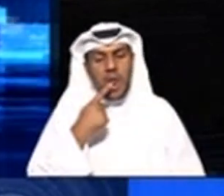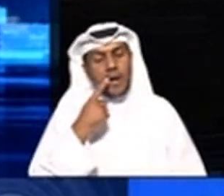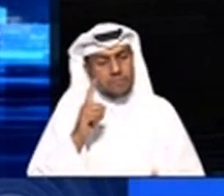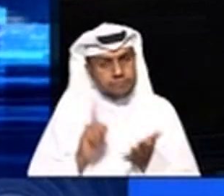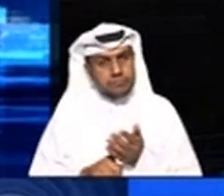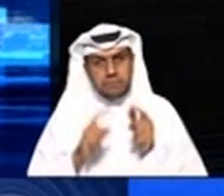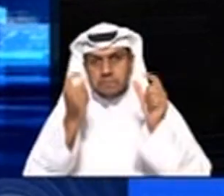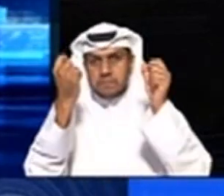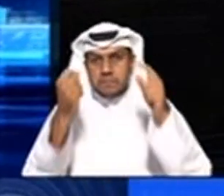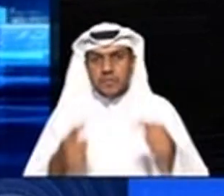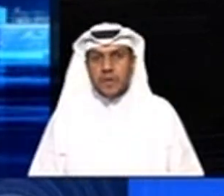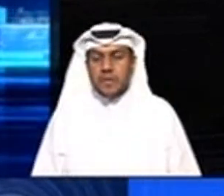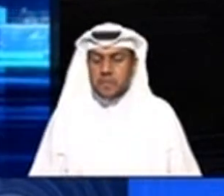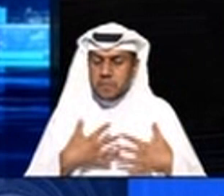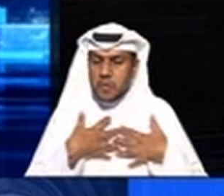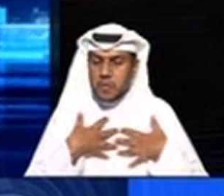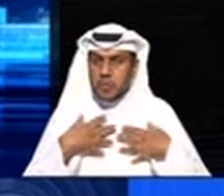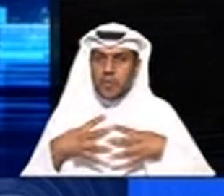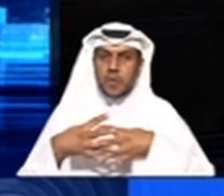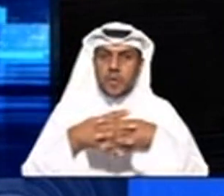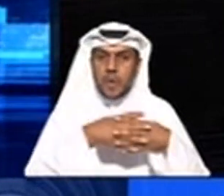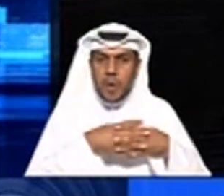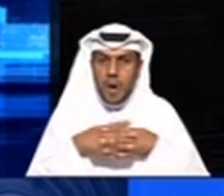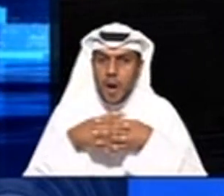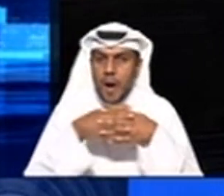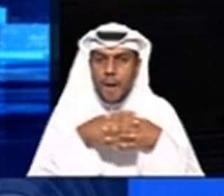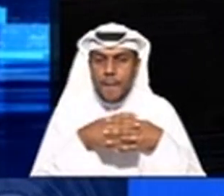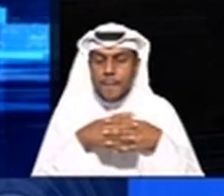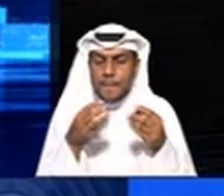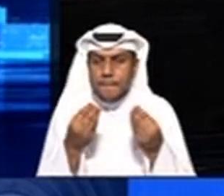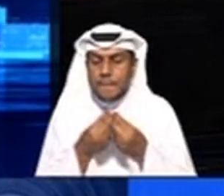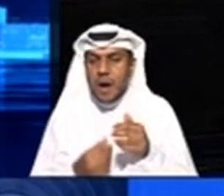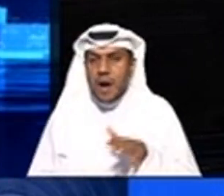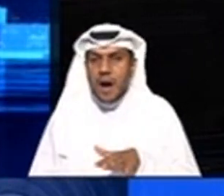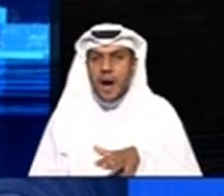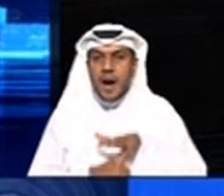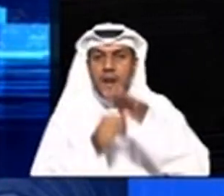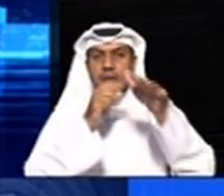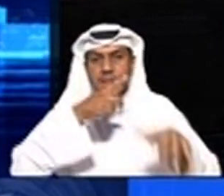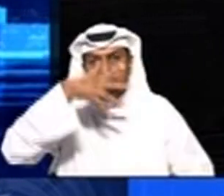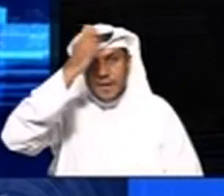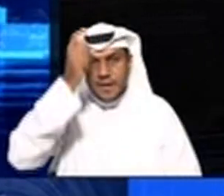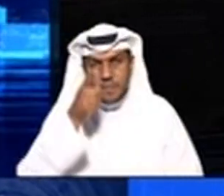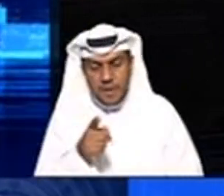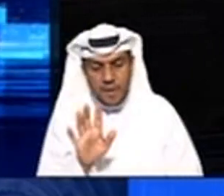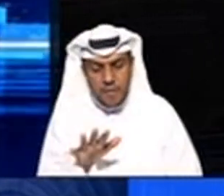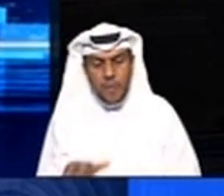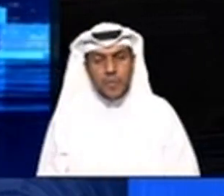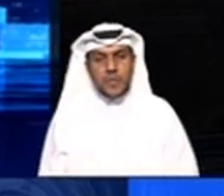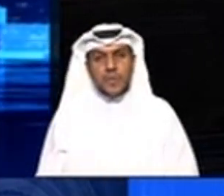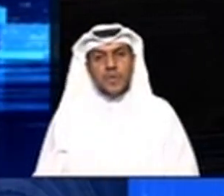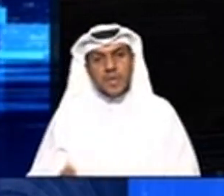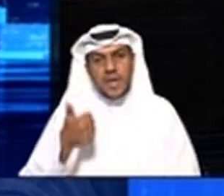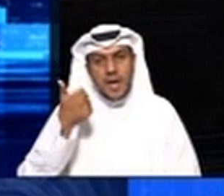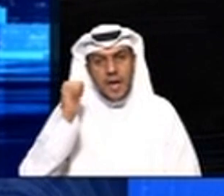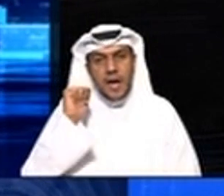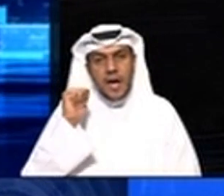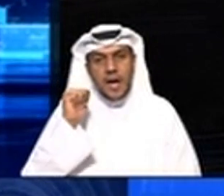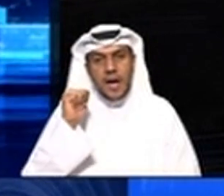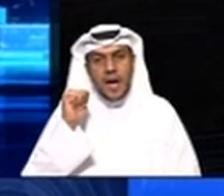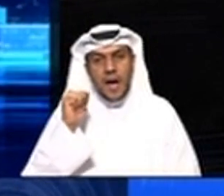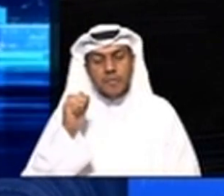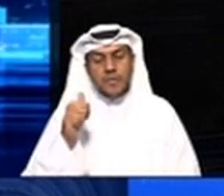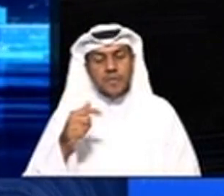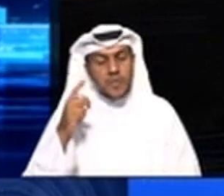وجو دافئ من قبل القيادة الأمريكية وعلى رأسها الرئيس ترامب. وأمس كان يوم أمانة مشهود لنا